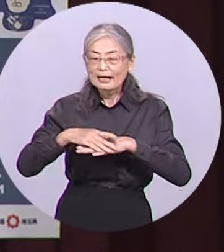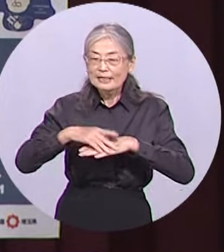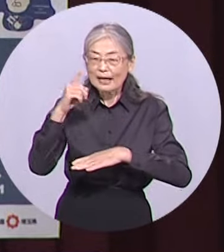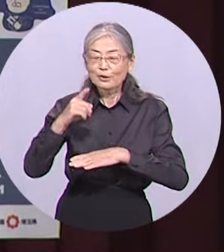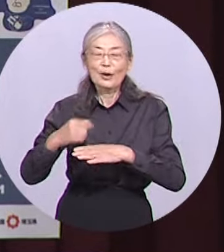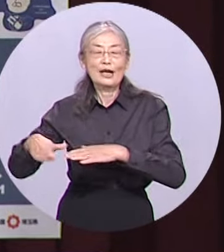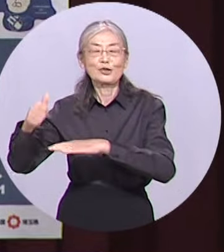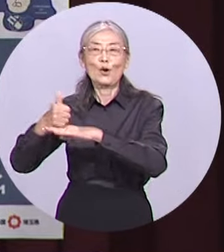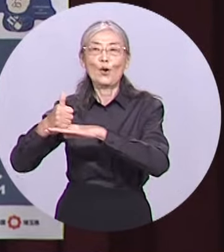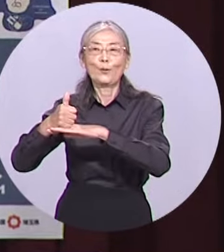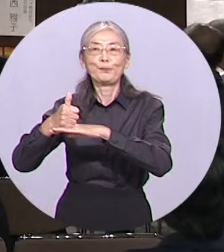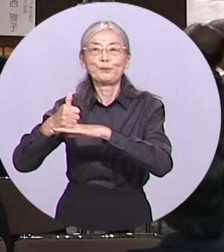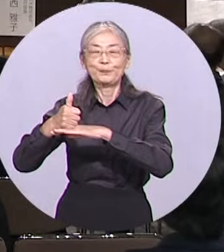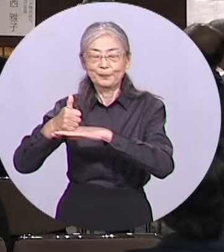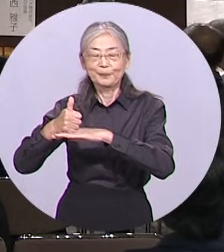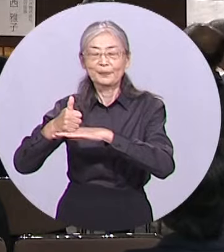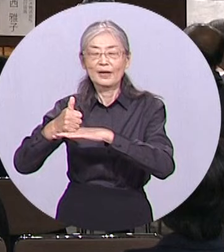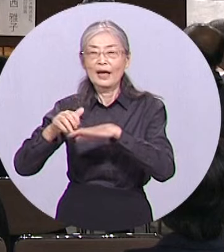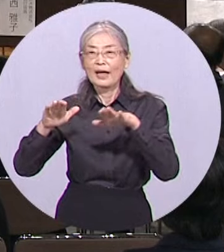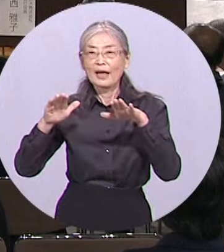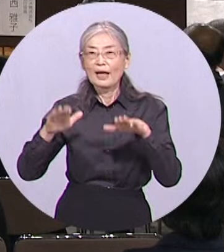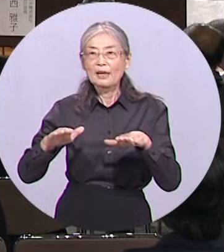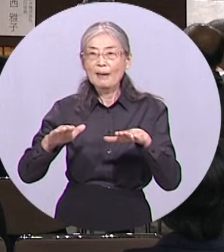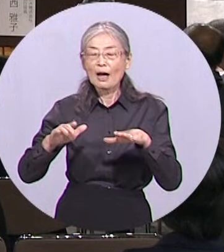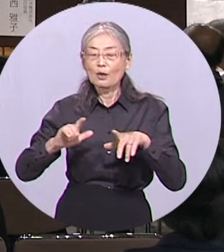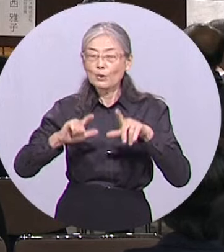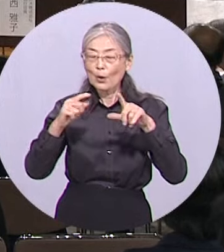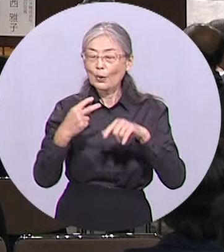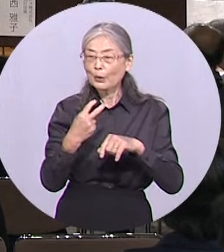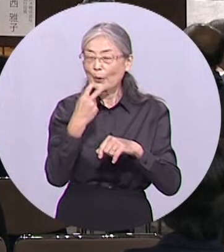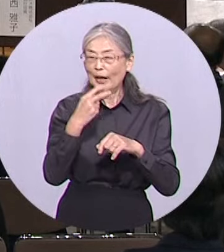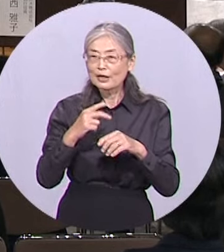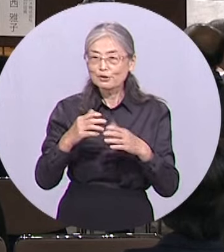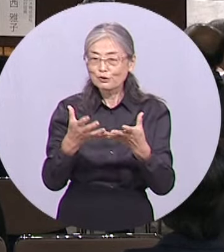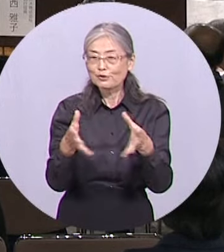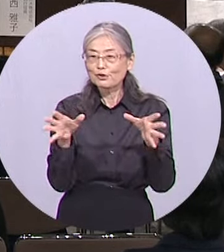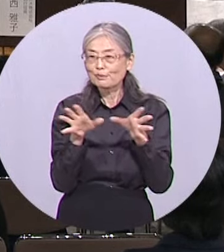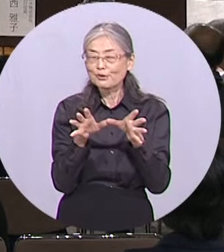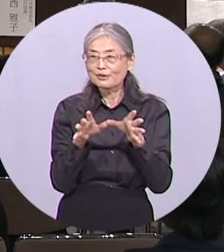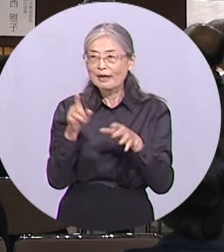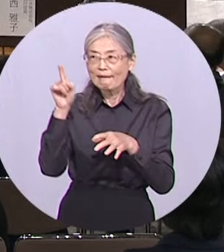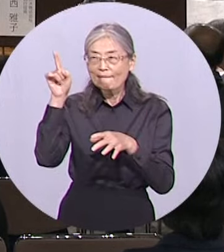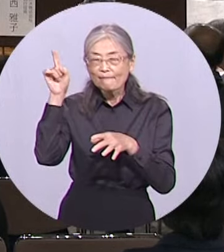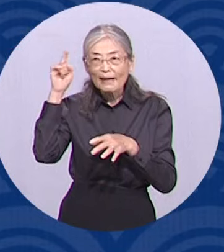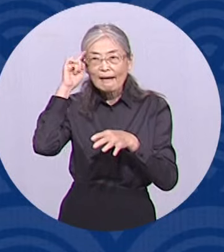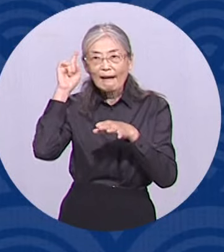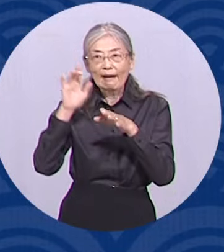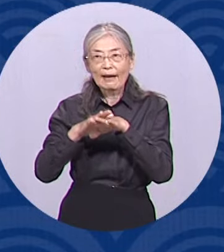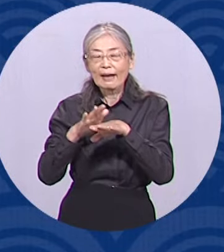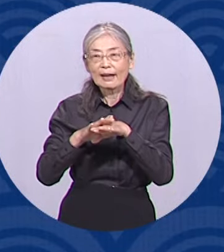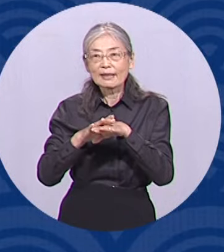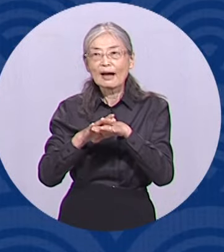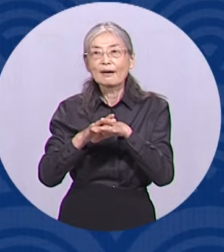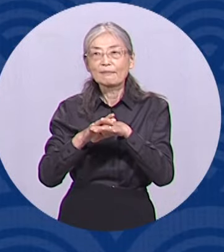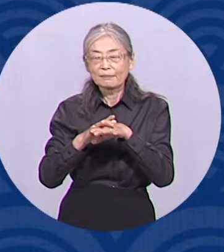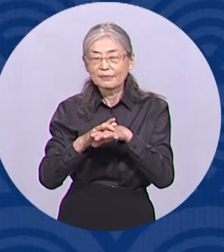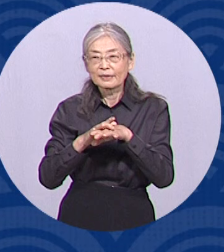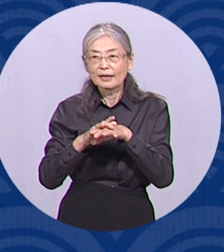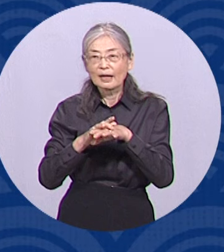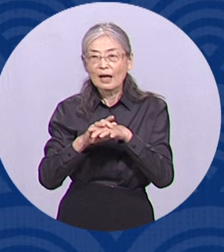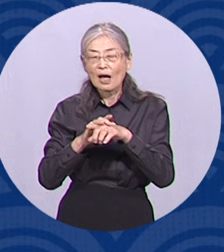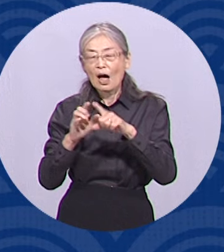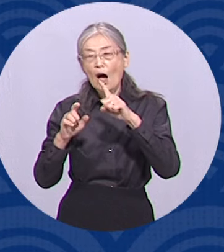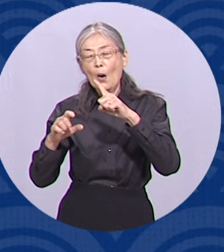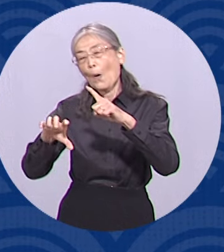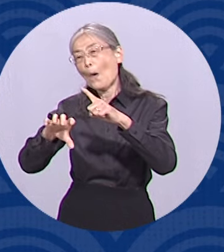会長に就任しました。現在の東京ガスグループには、この渋沢翁の精神のうち、まず公益追